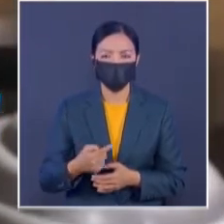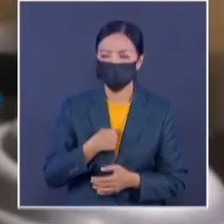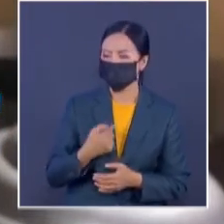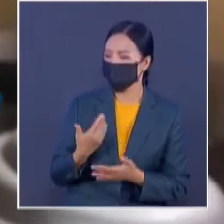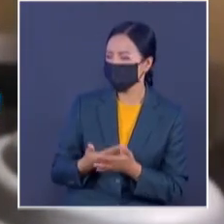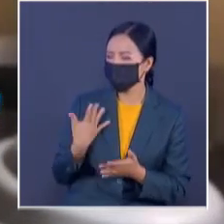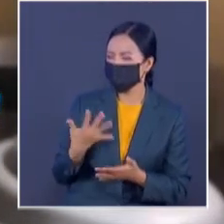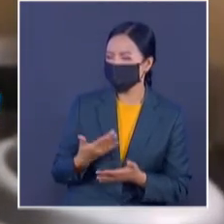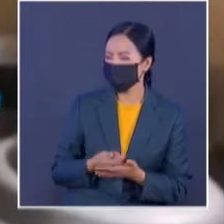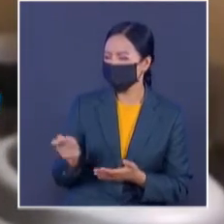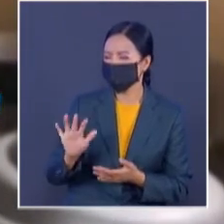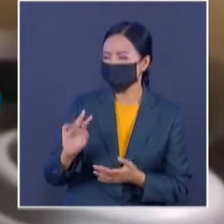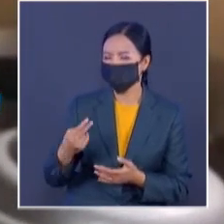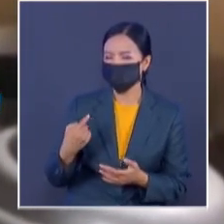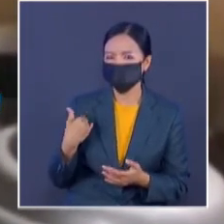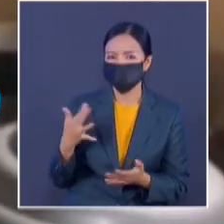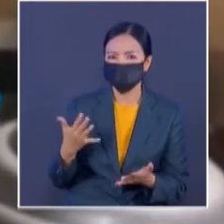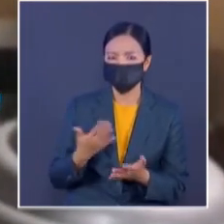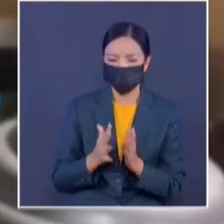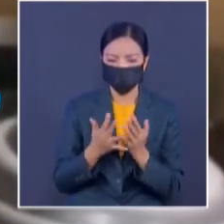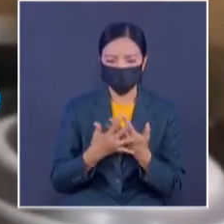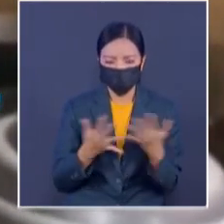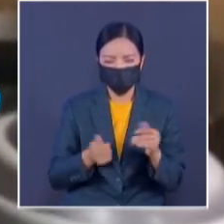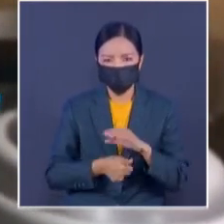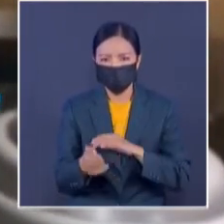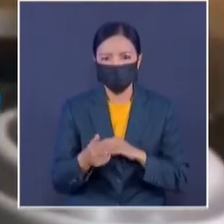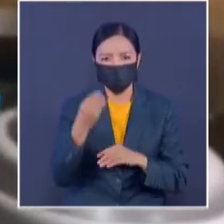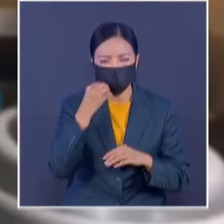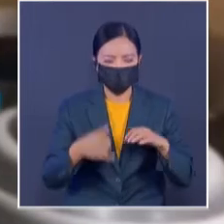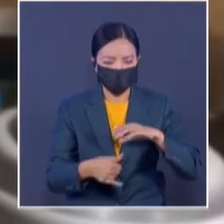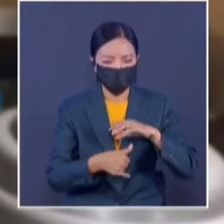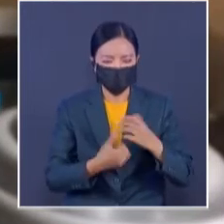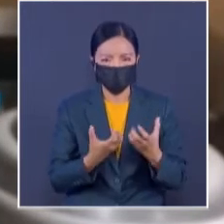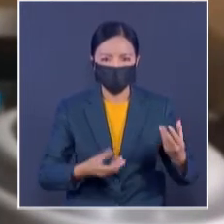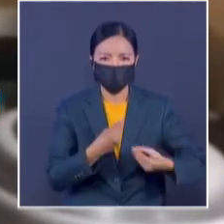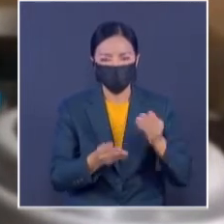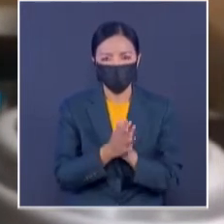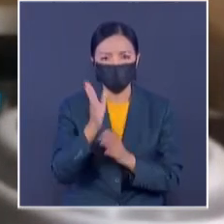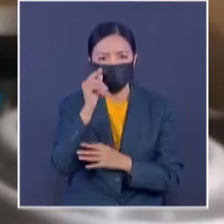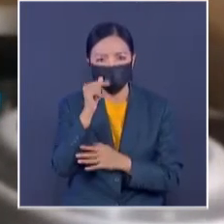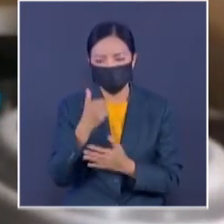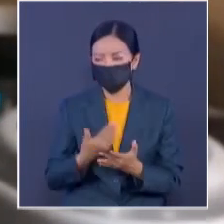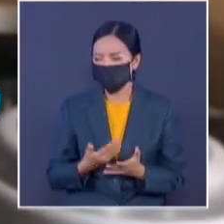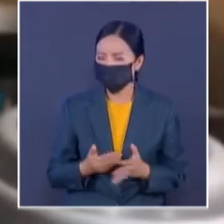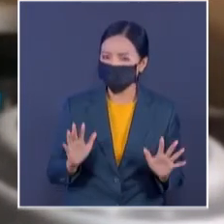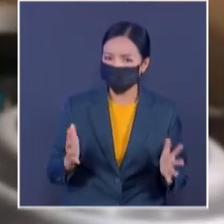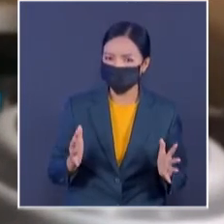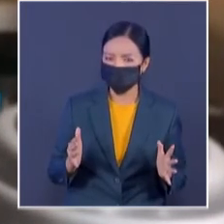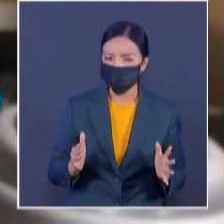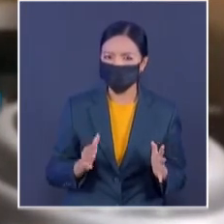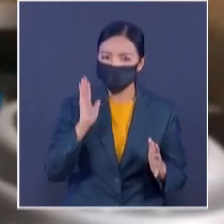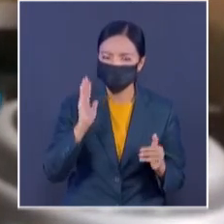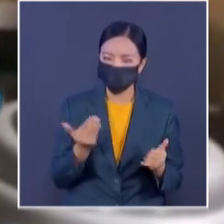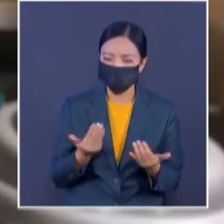งินที่ไหนมาให้50,000ผมก็เพิ่งออกมาแล้วก็ผมก็มาอยู่บ้านขายของกับพ่อกับแม่เขาว่าอย่างนั้น